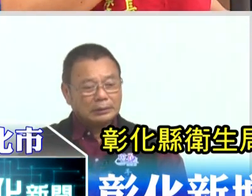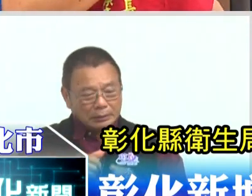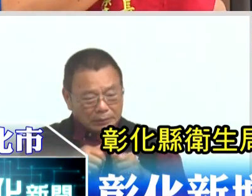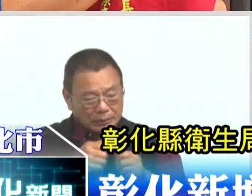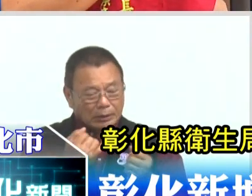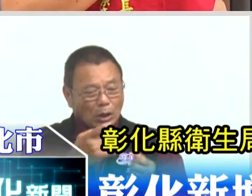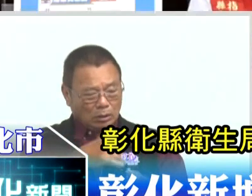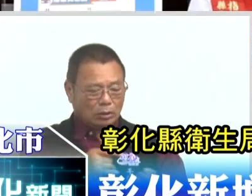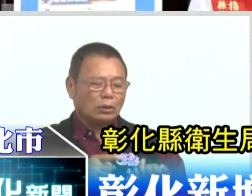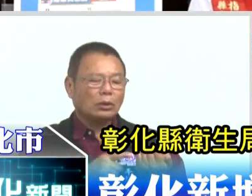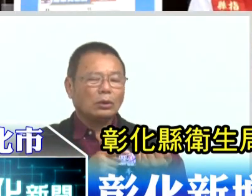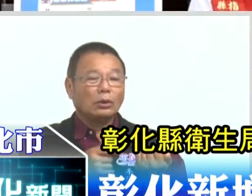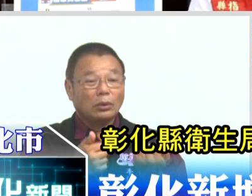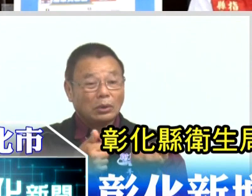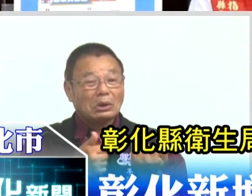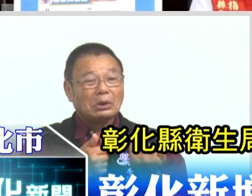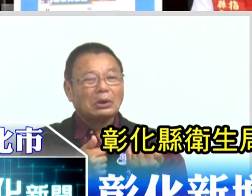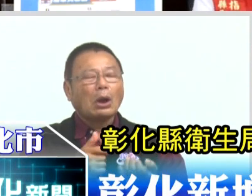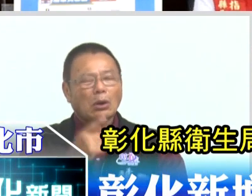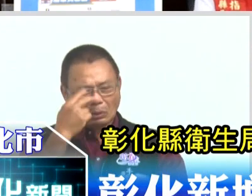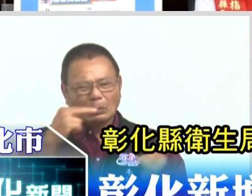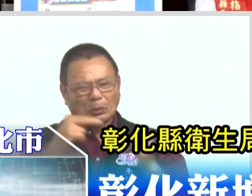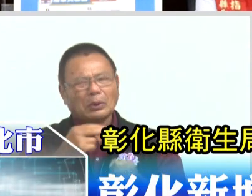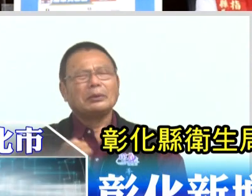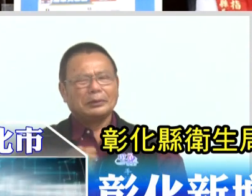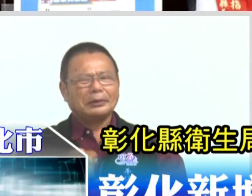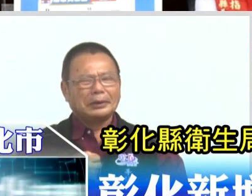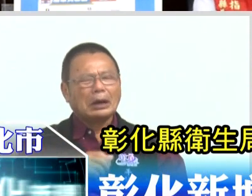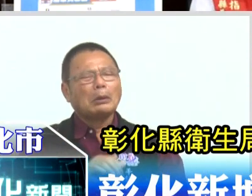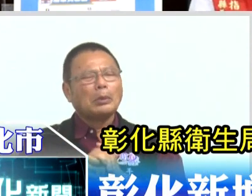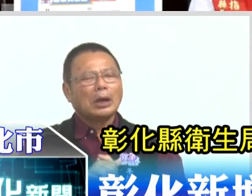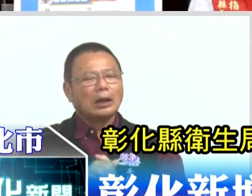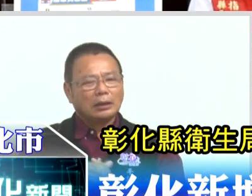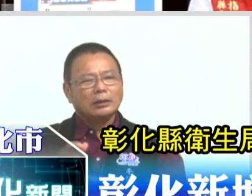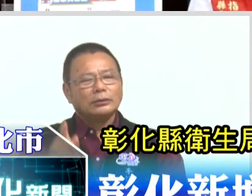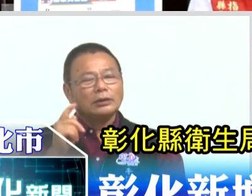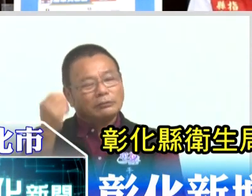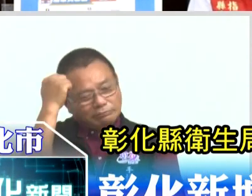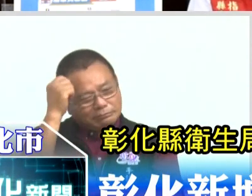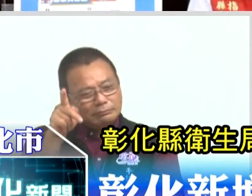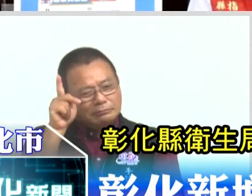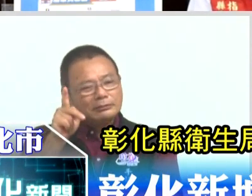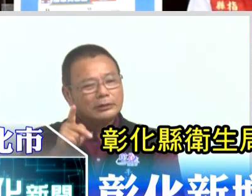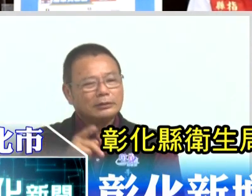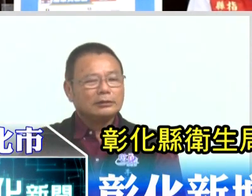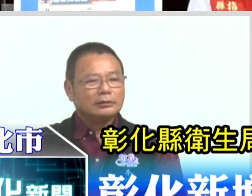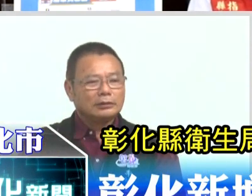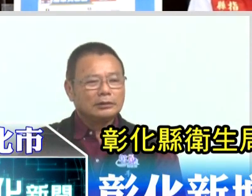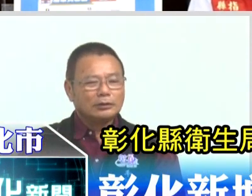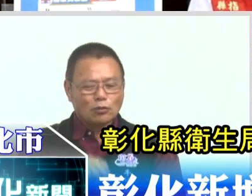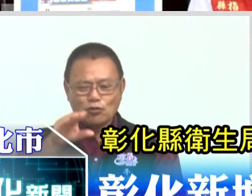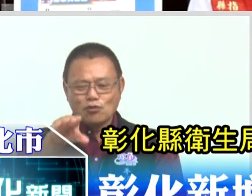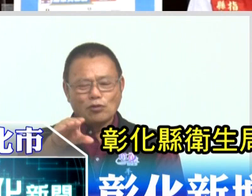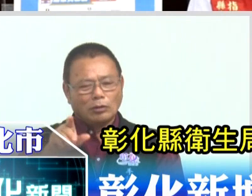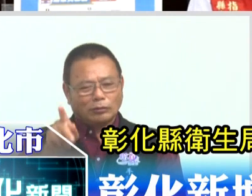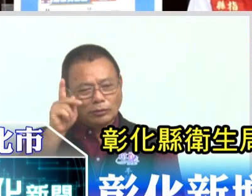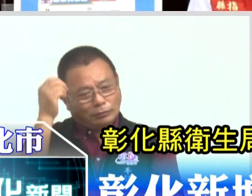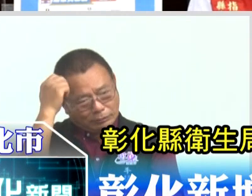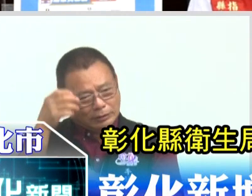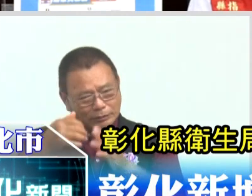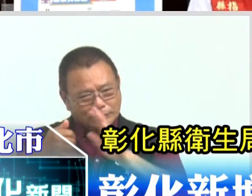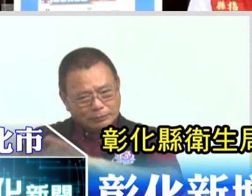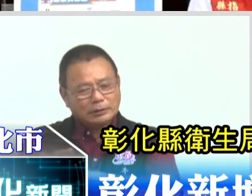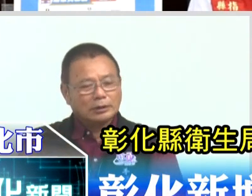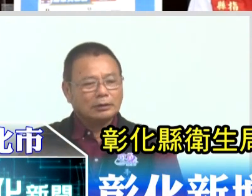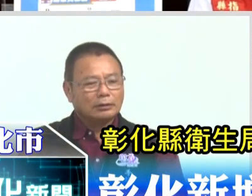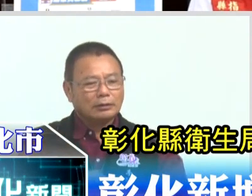跟女士本来就有相识相熟，那他去的这个摩铁，因为 在这个21号那天，这位女士，这